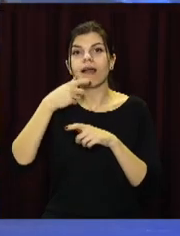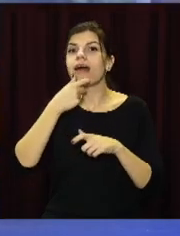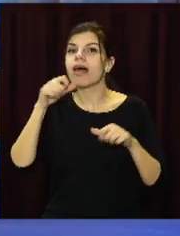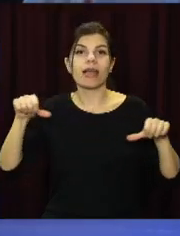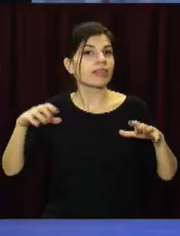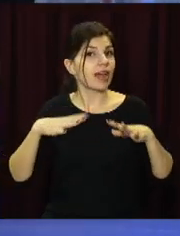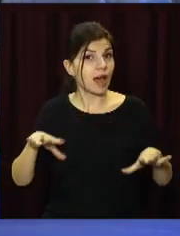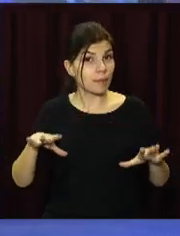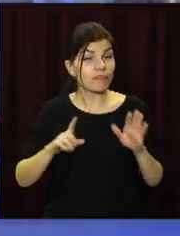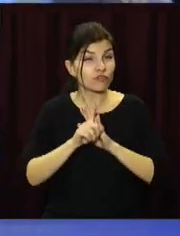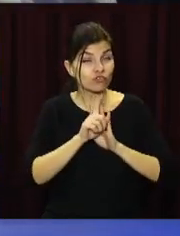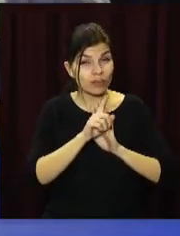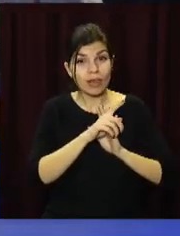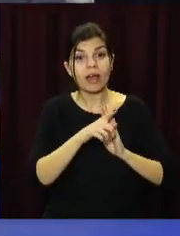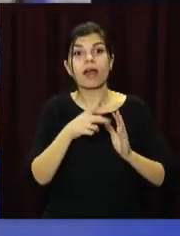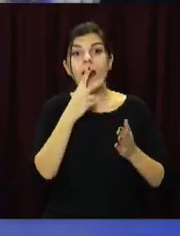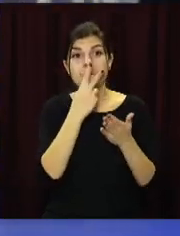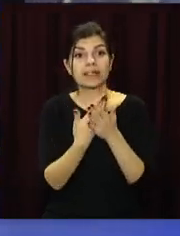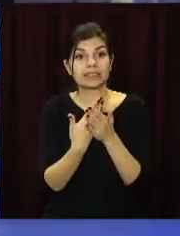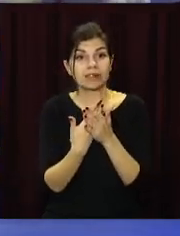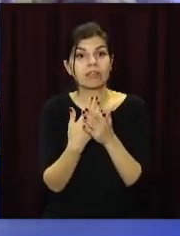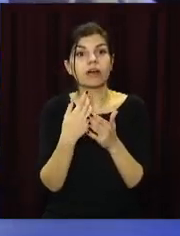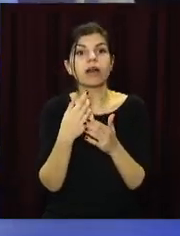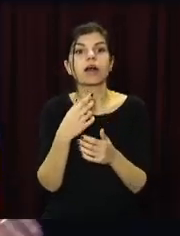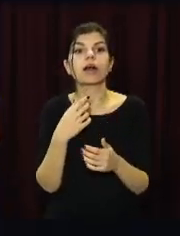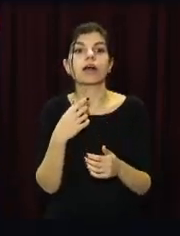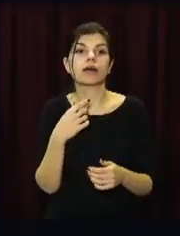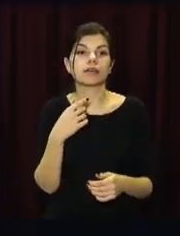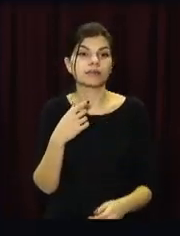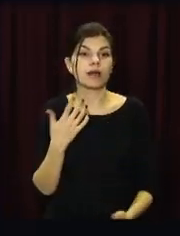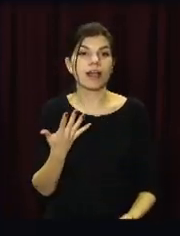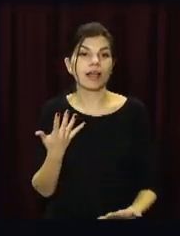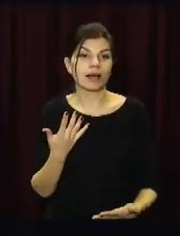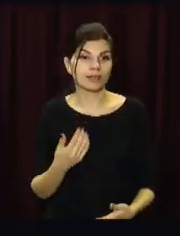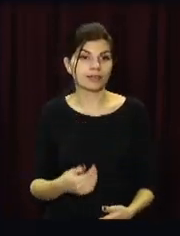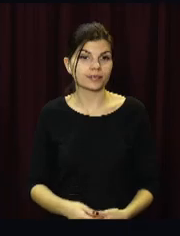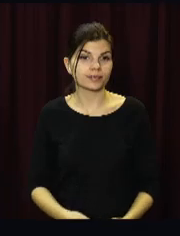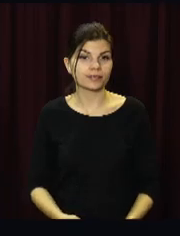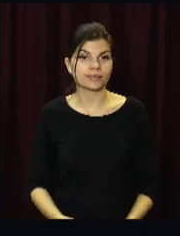ж дівчата представили свої таланти на розсуд публіки.